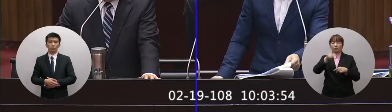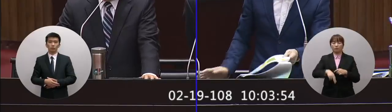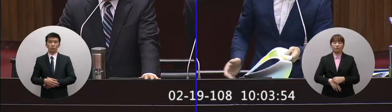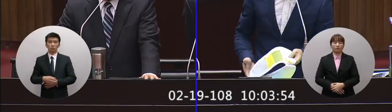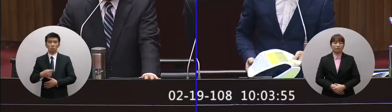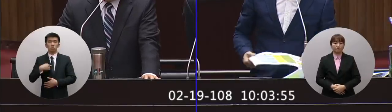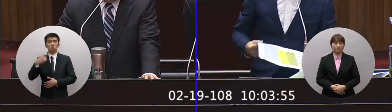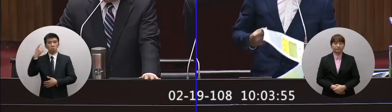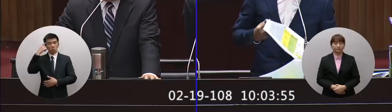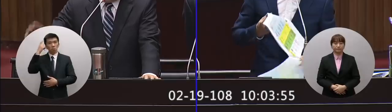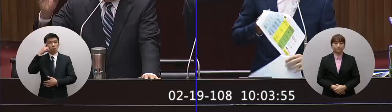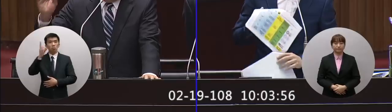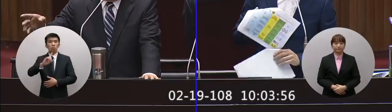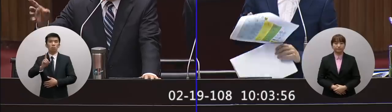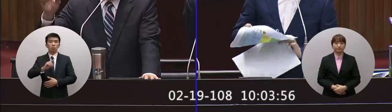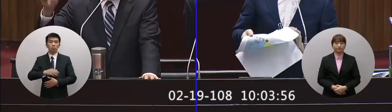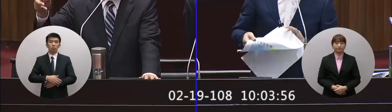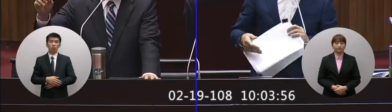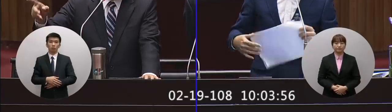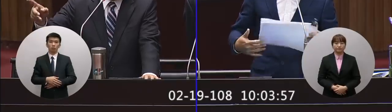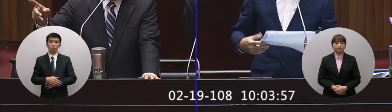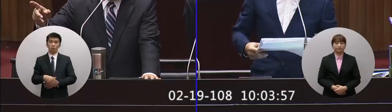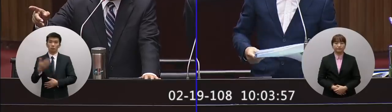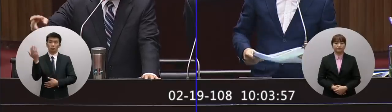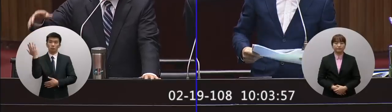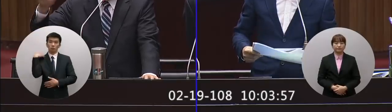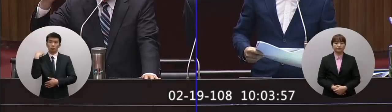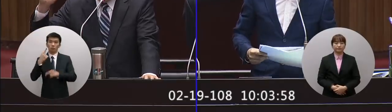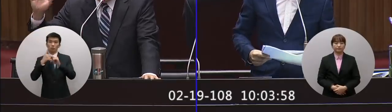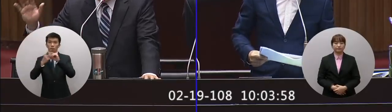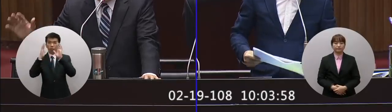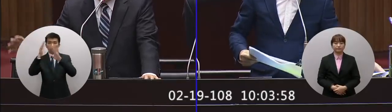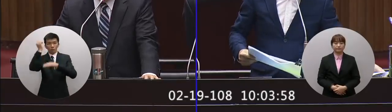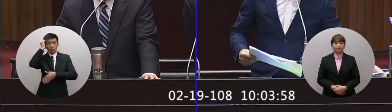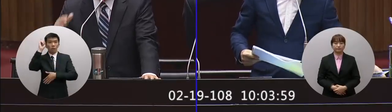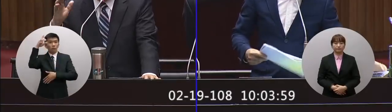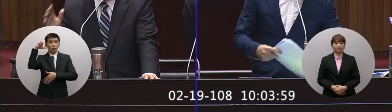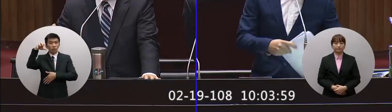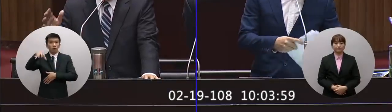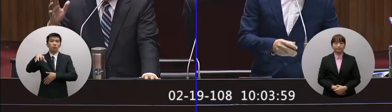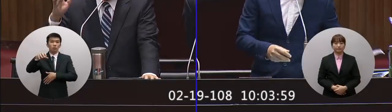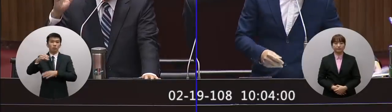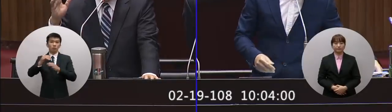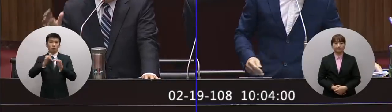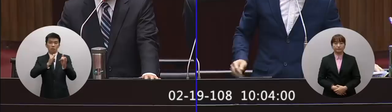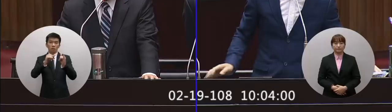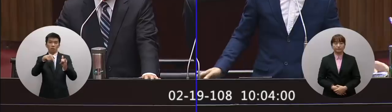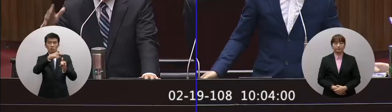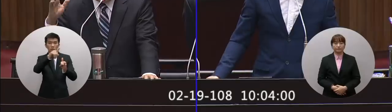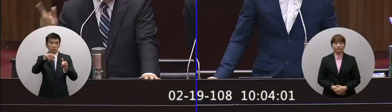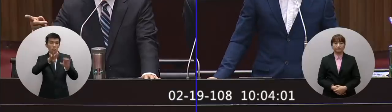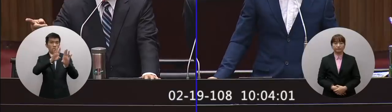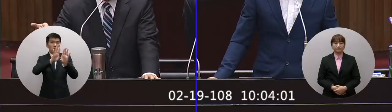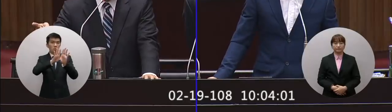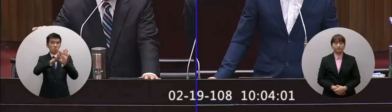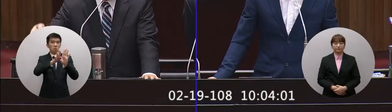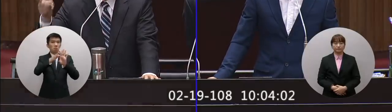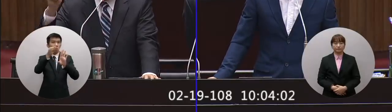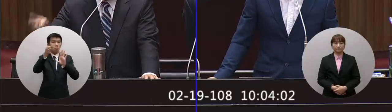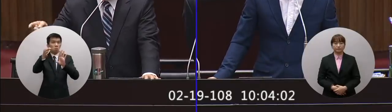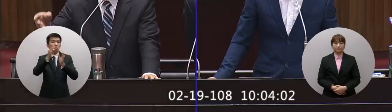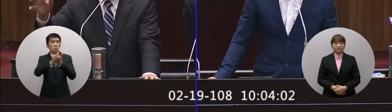是认为，当年这个中正纪念堂是用人民多少纳税钱盖起